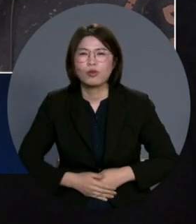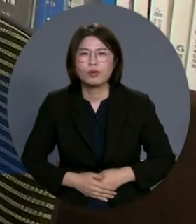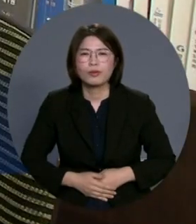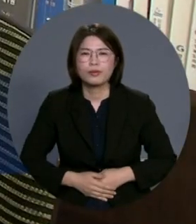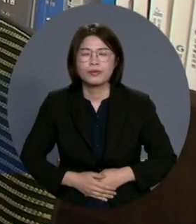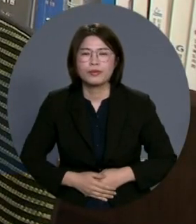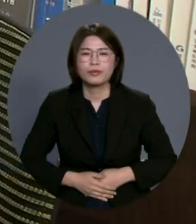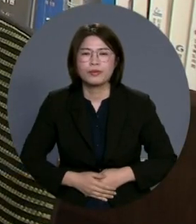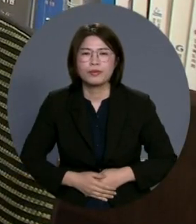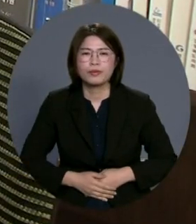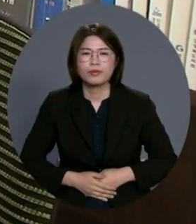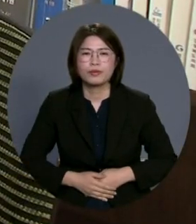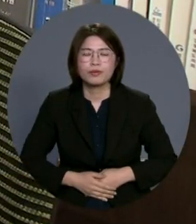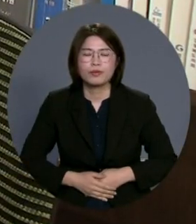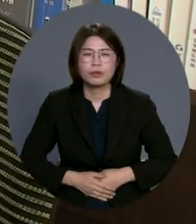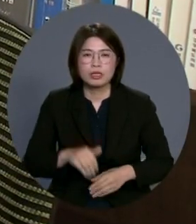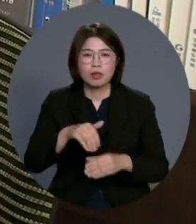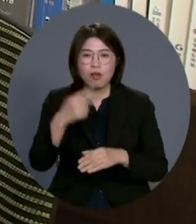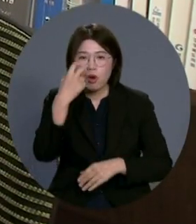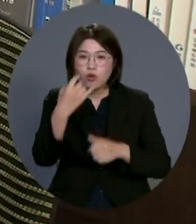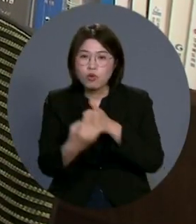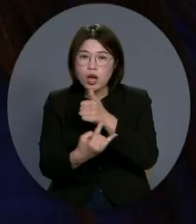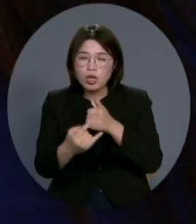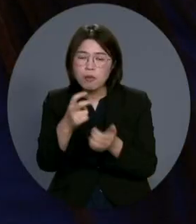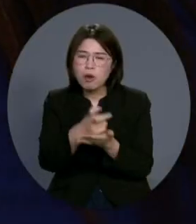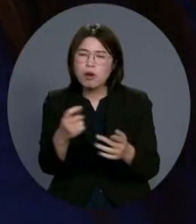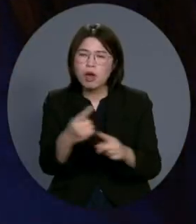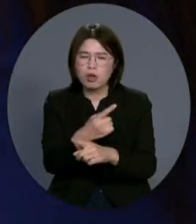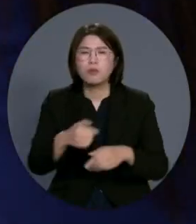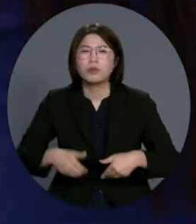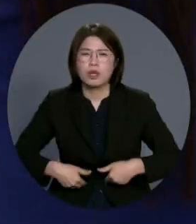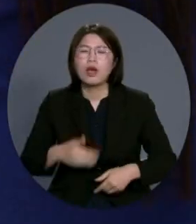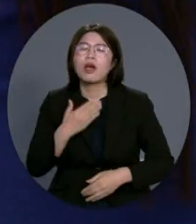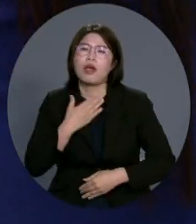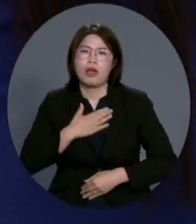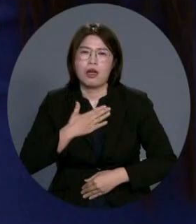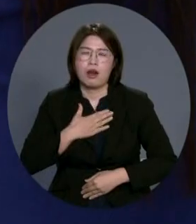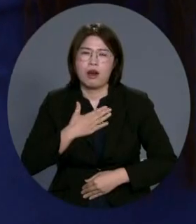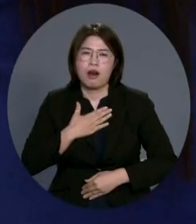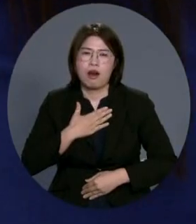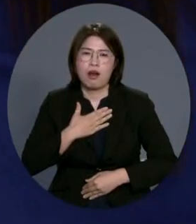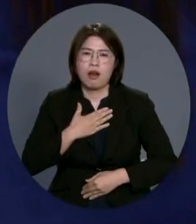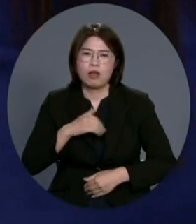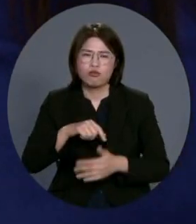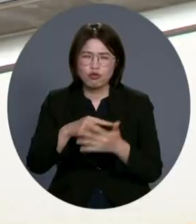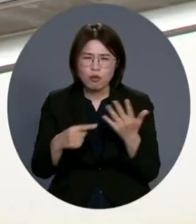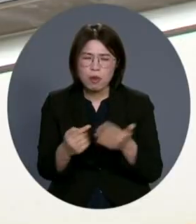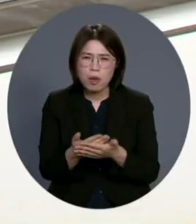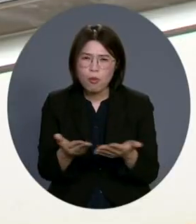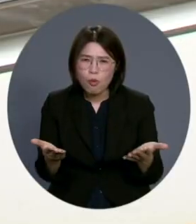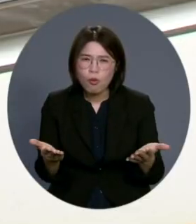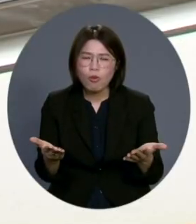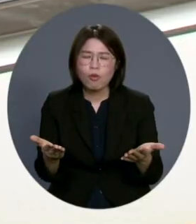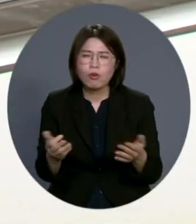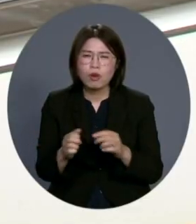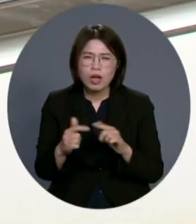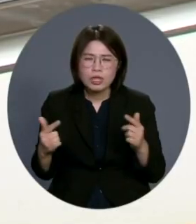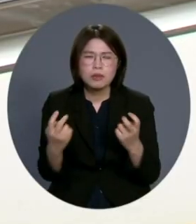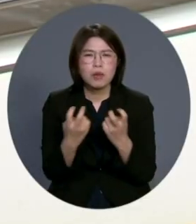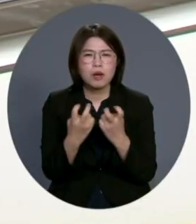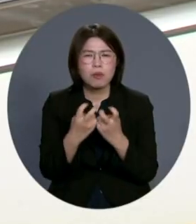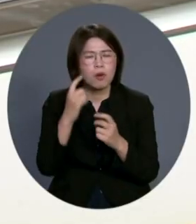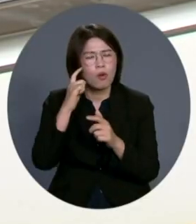멀다 선거관리위원회는 제도 개선의 필요성을 인지하고 있으며 인식 프로그램 배포 등 다양한 방안을